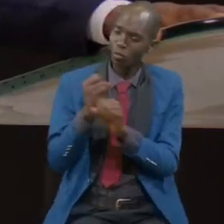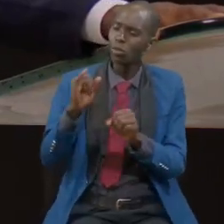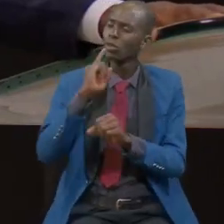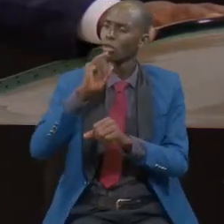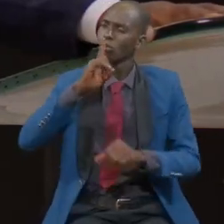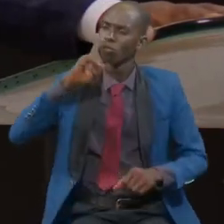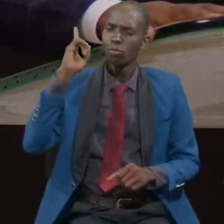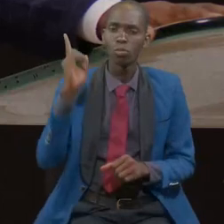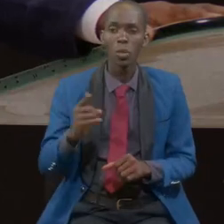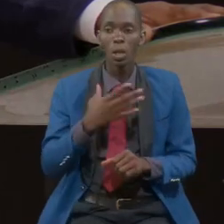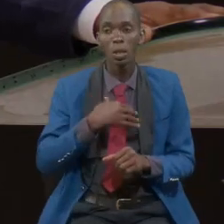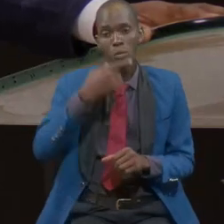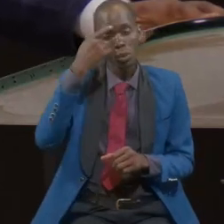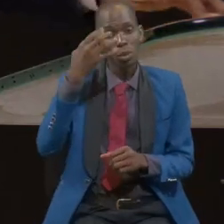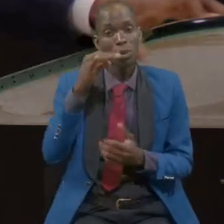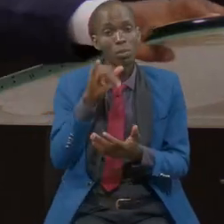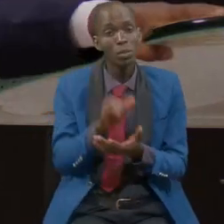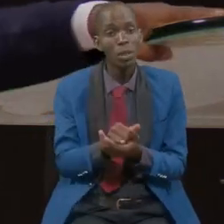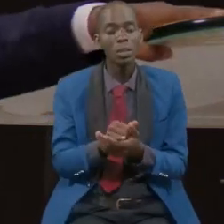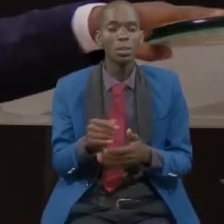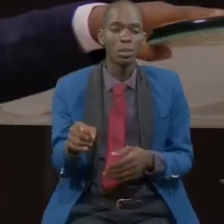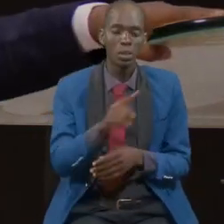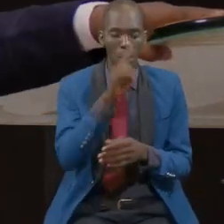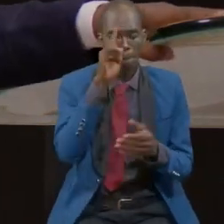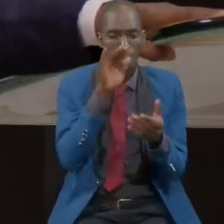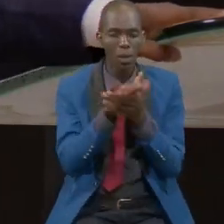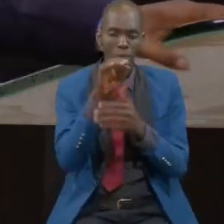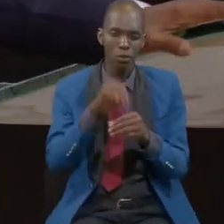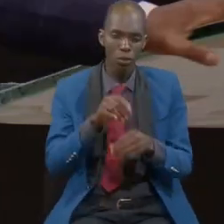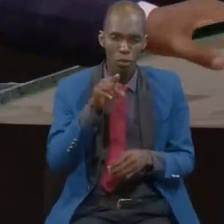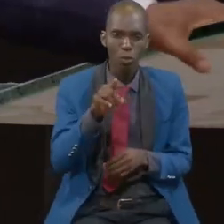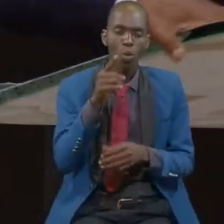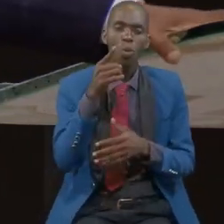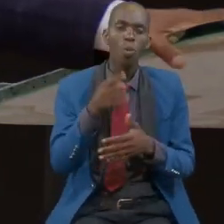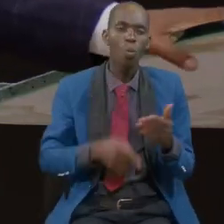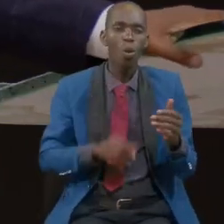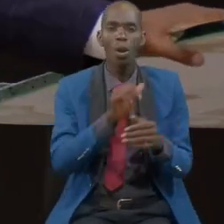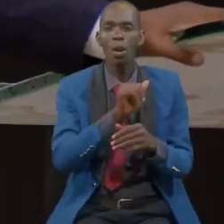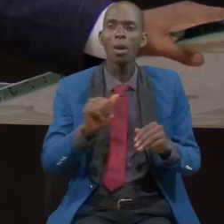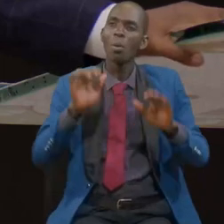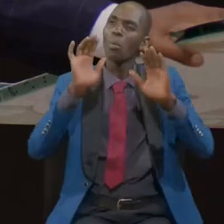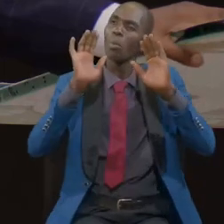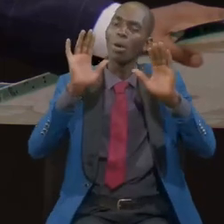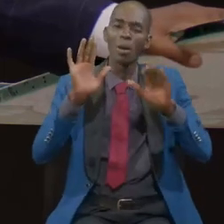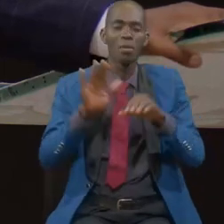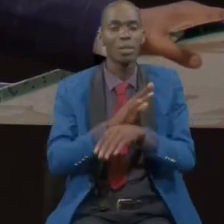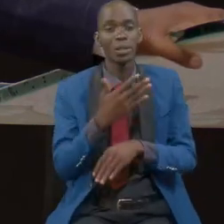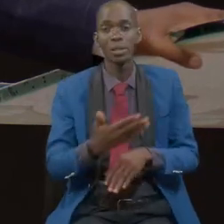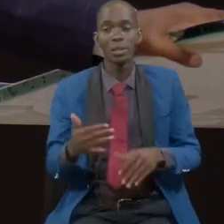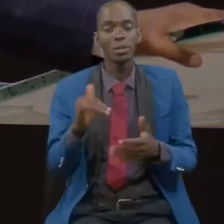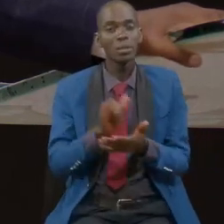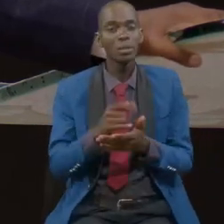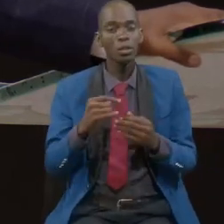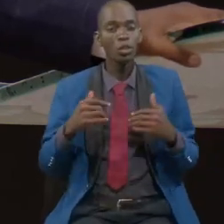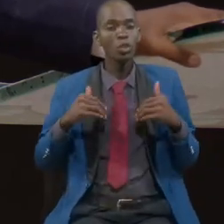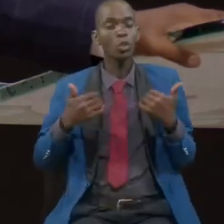vrai. Et à cause de cela, il croit en vous, que c'est merveilleux, que les